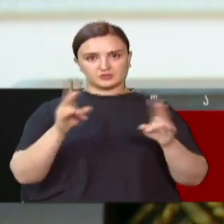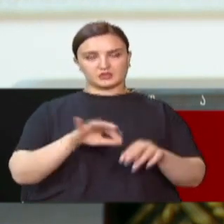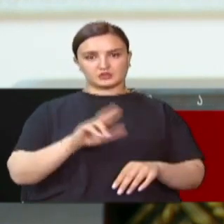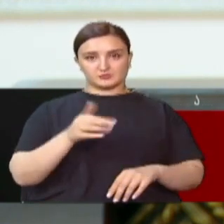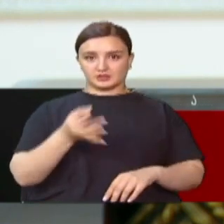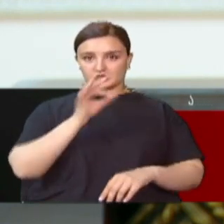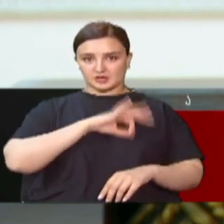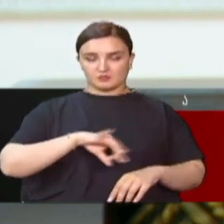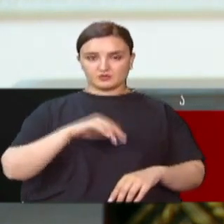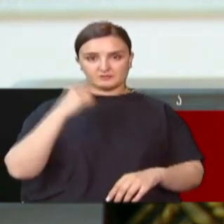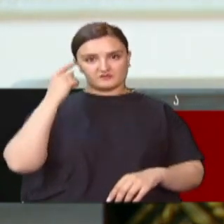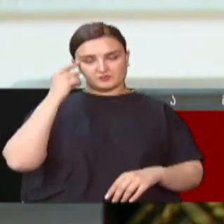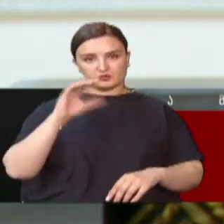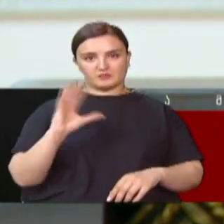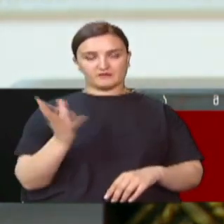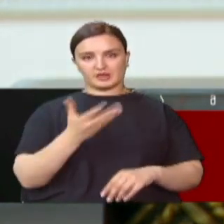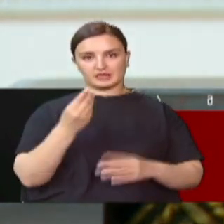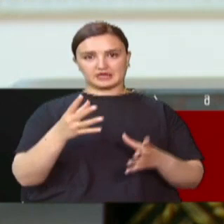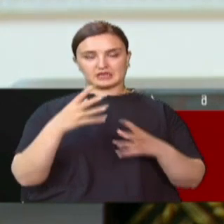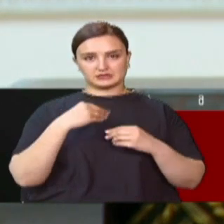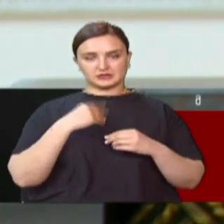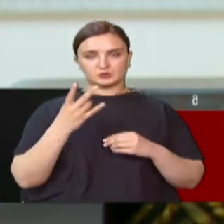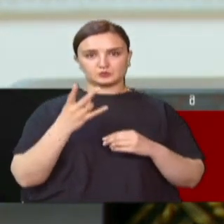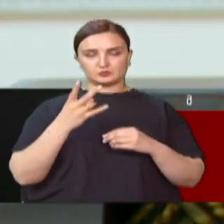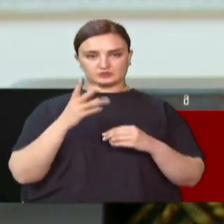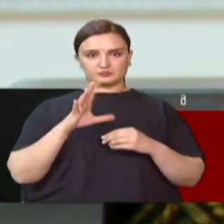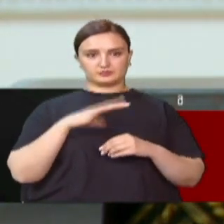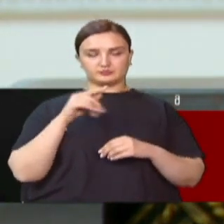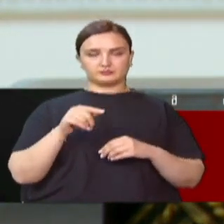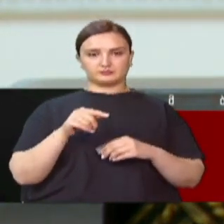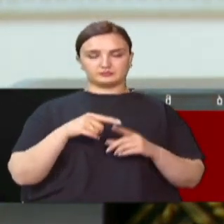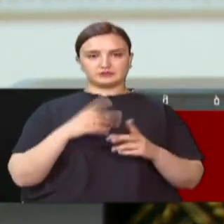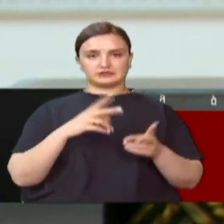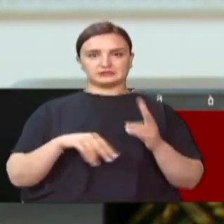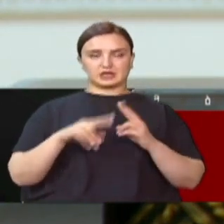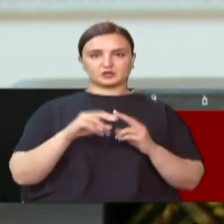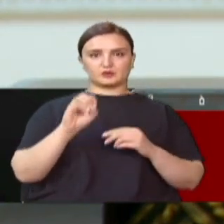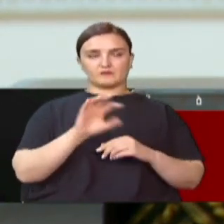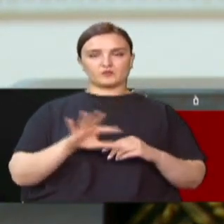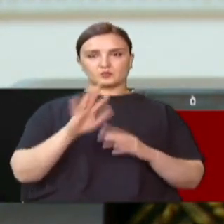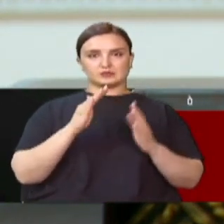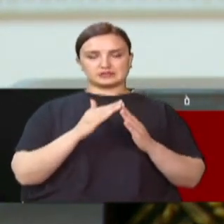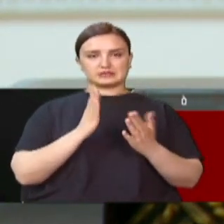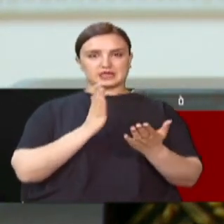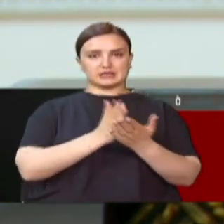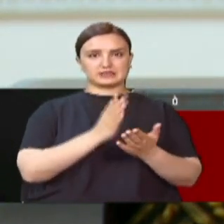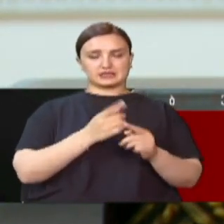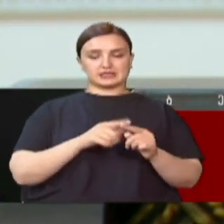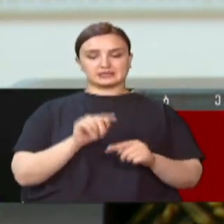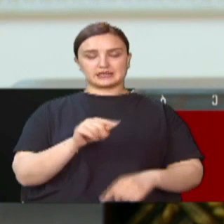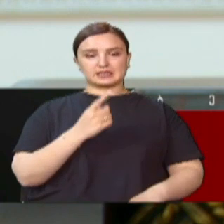გამოადგებათ და ვფიქრობ ყველანი ერთად უნდა წავიდეთ ამ საერთო ევროპული სახლისკენ.